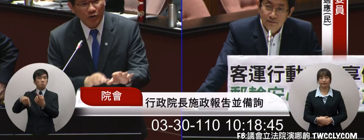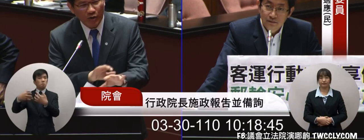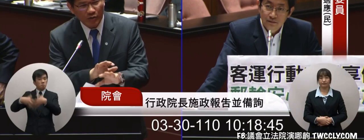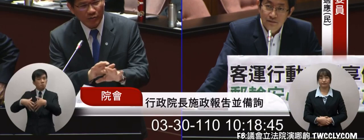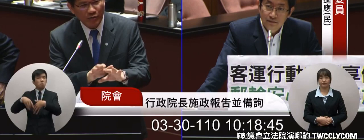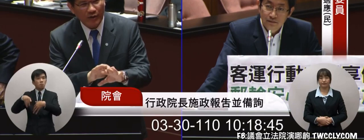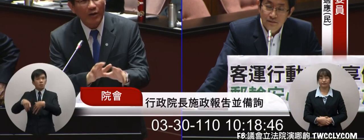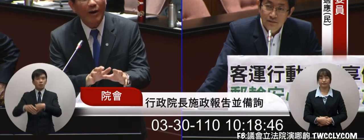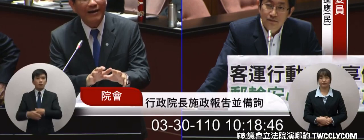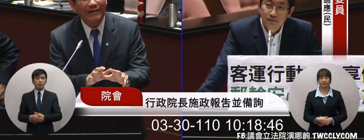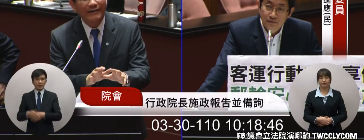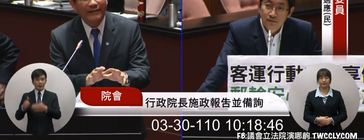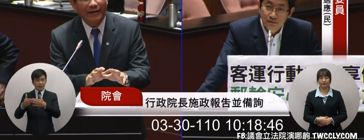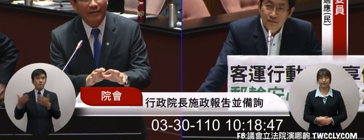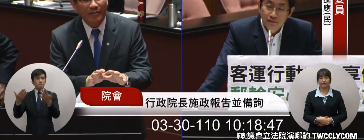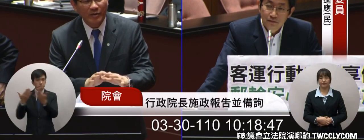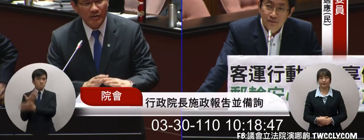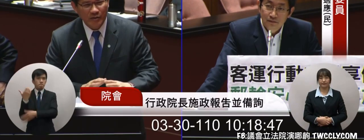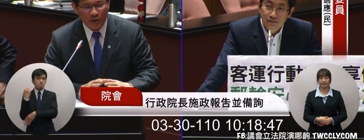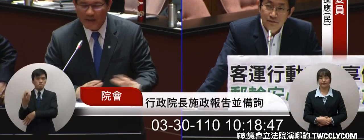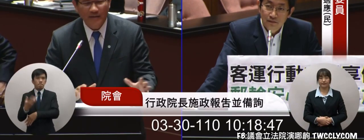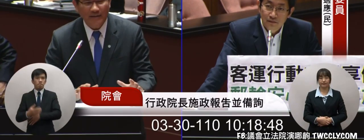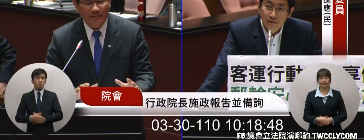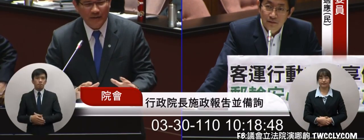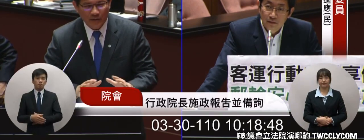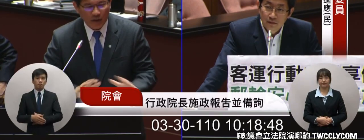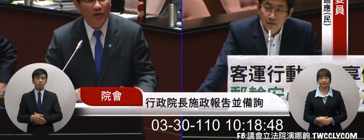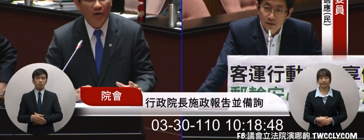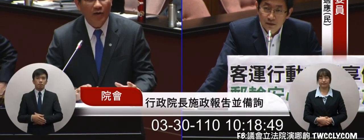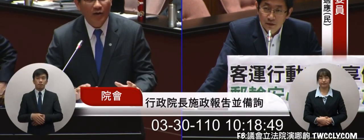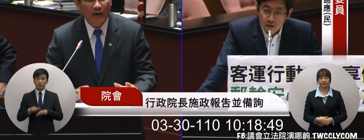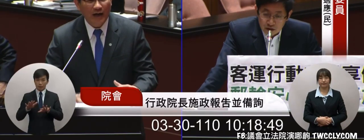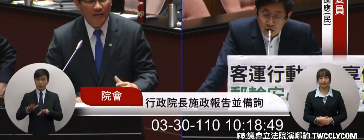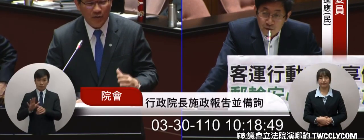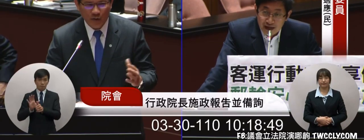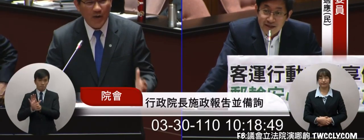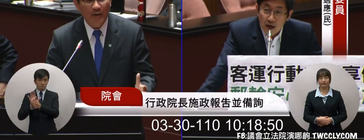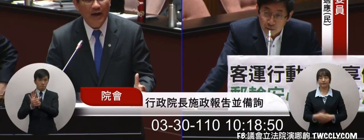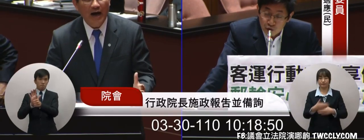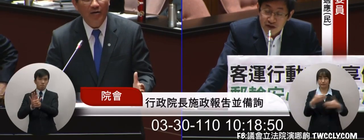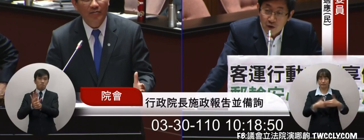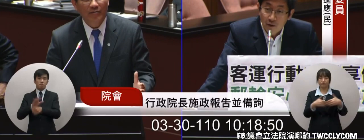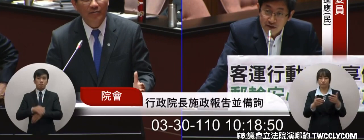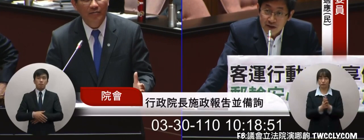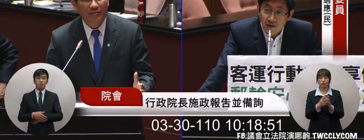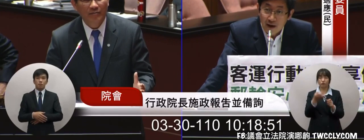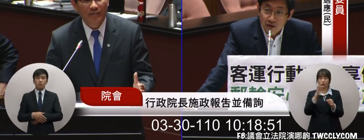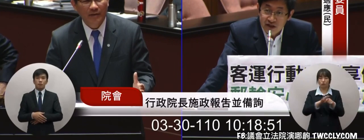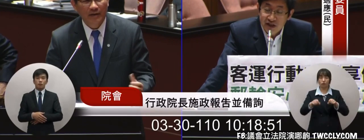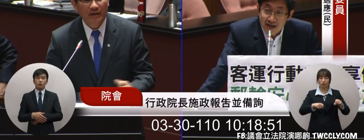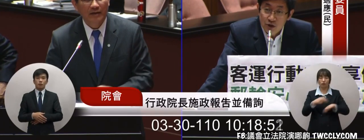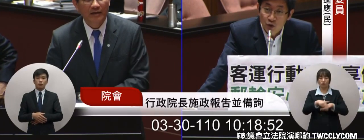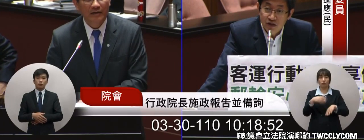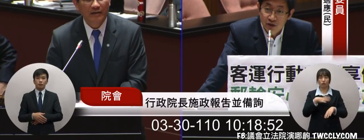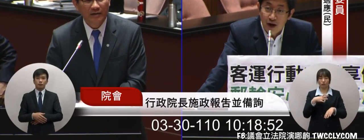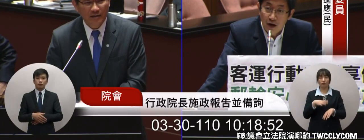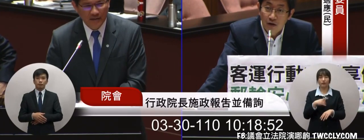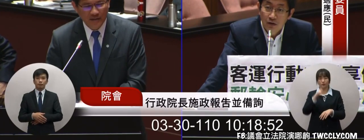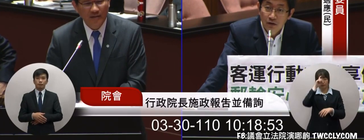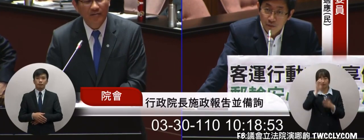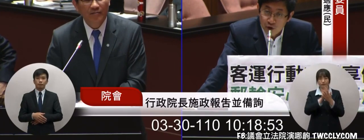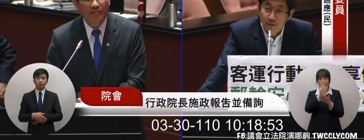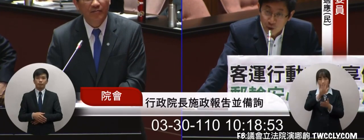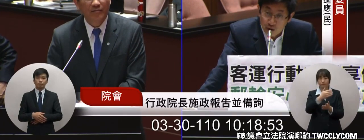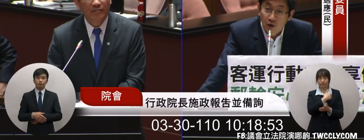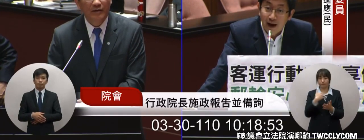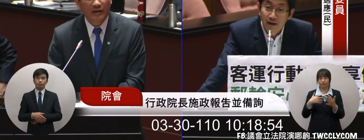嘛它要做更換我們就是全面推動交通部已開始要補助計畫我知道啦我的期待是說希望